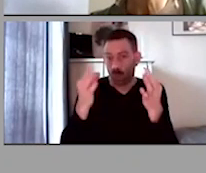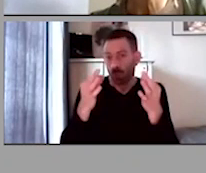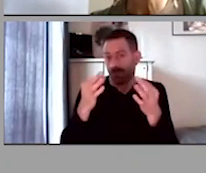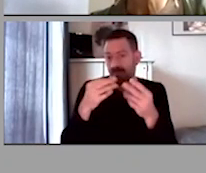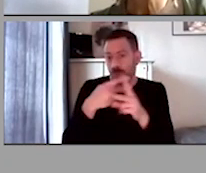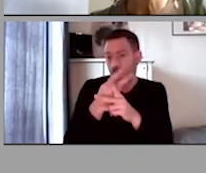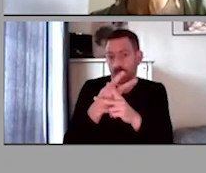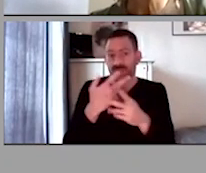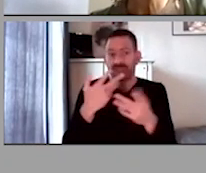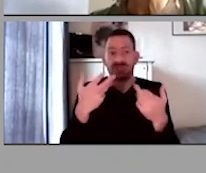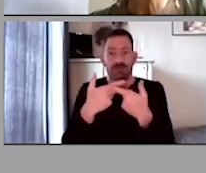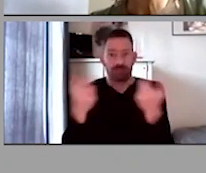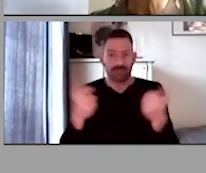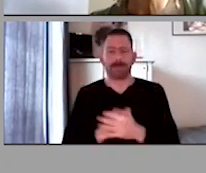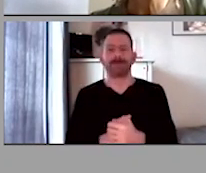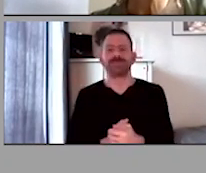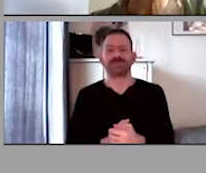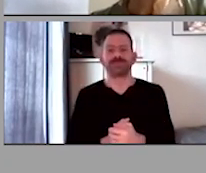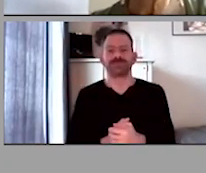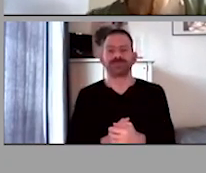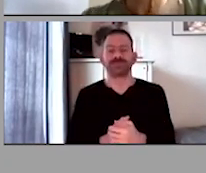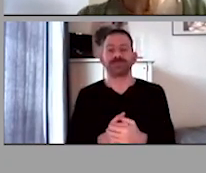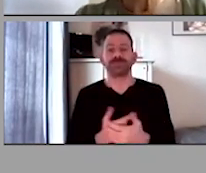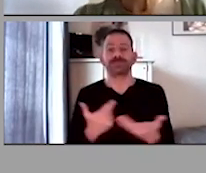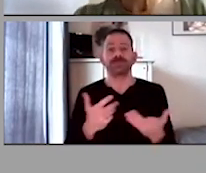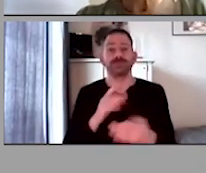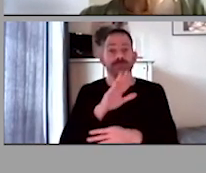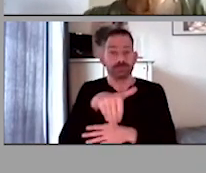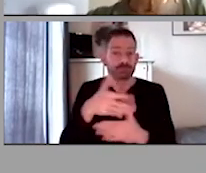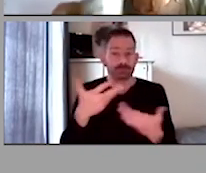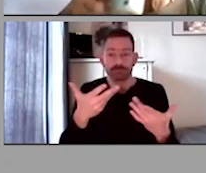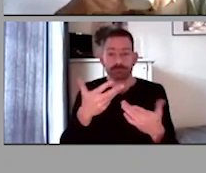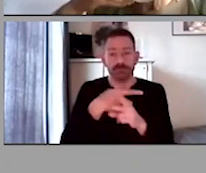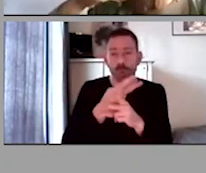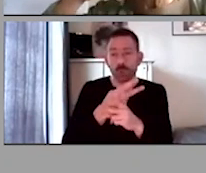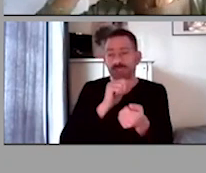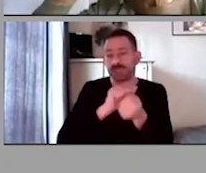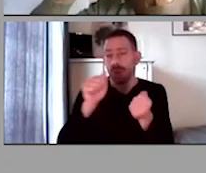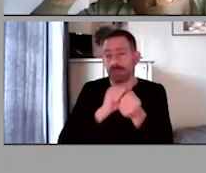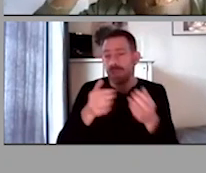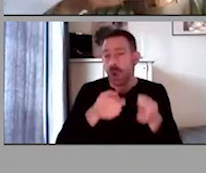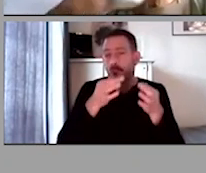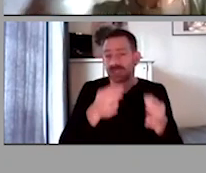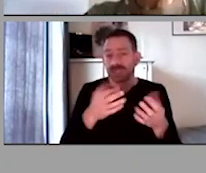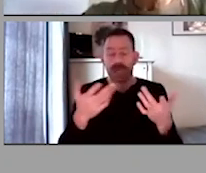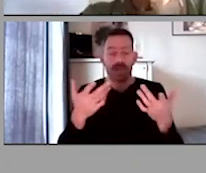informatiques, hein, ROM, etc. Donc, et après, on utilise des outils, je dirais, papier, classiques, les histoires de